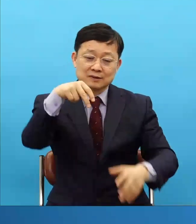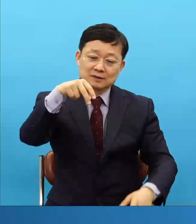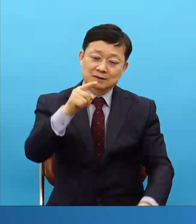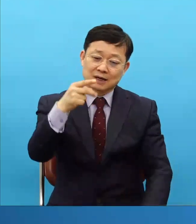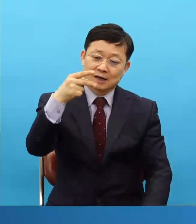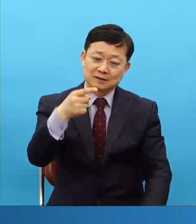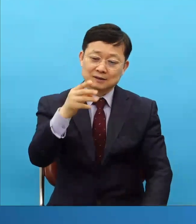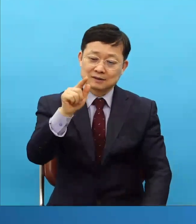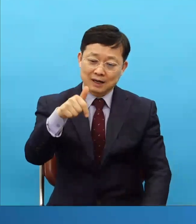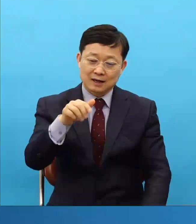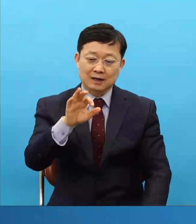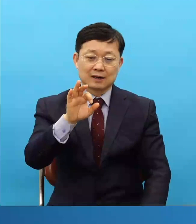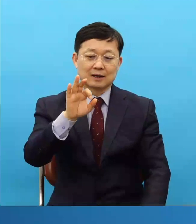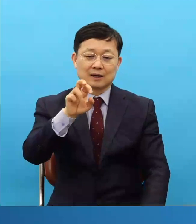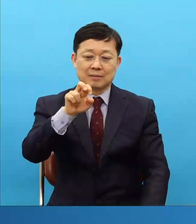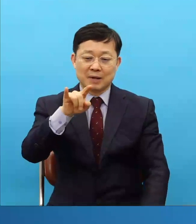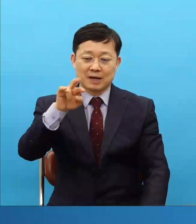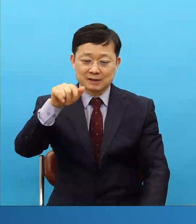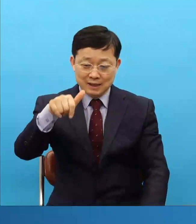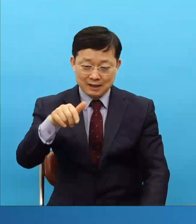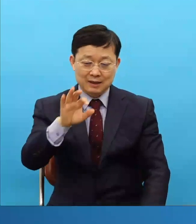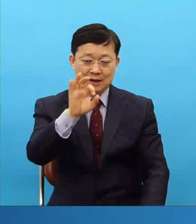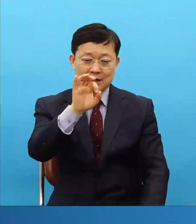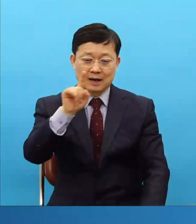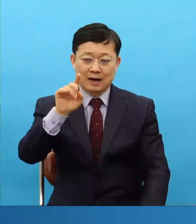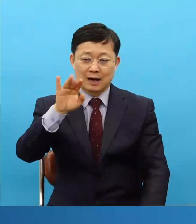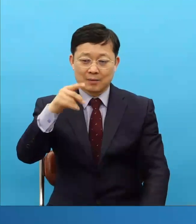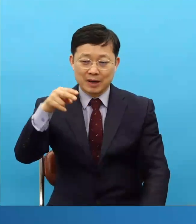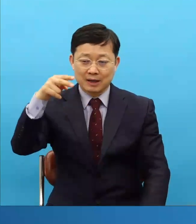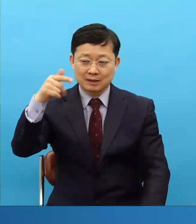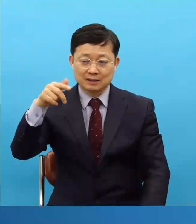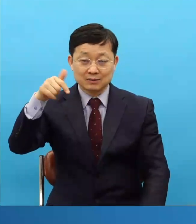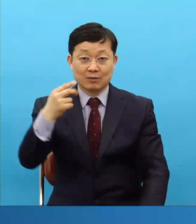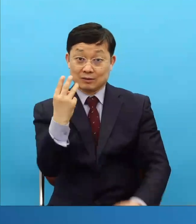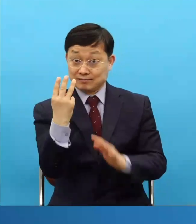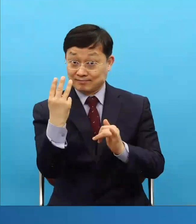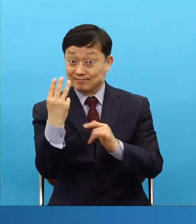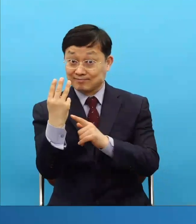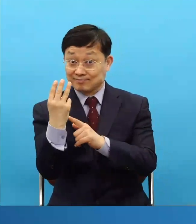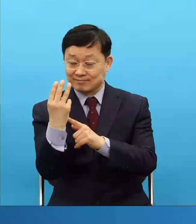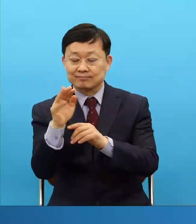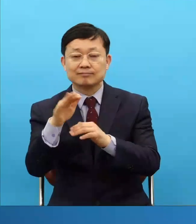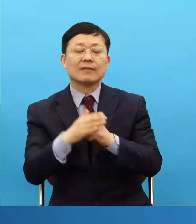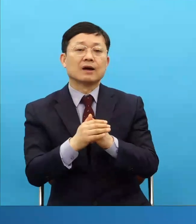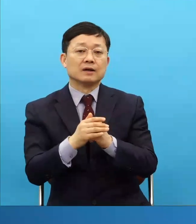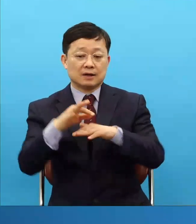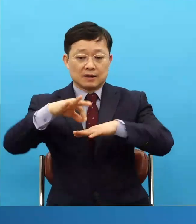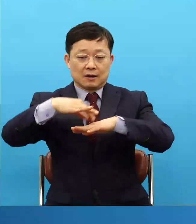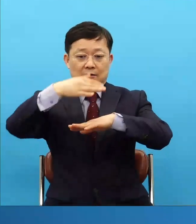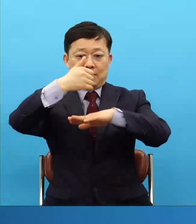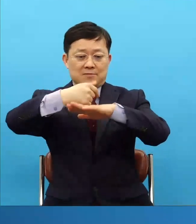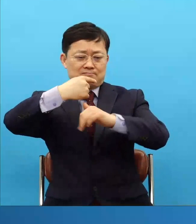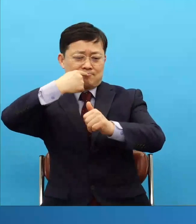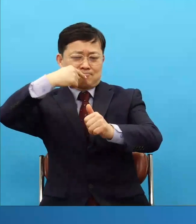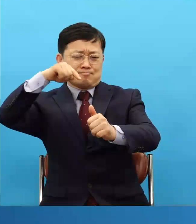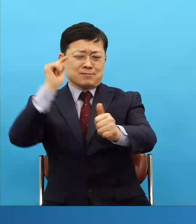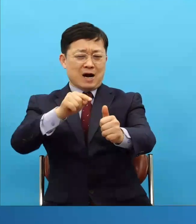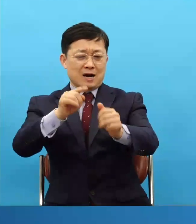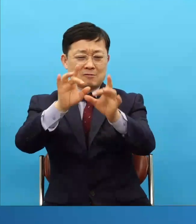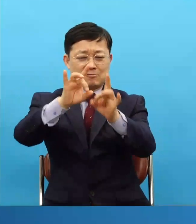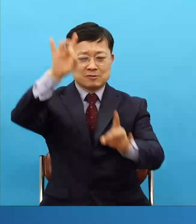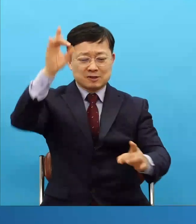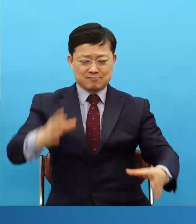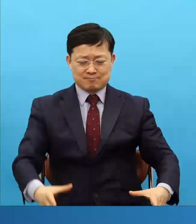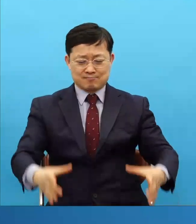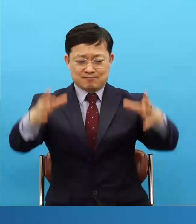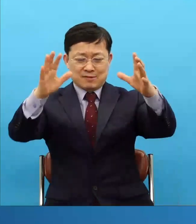held to God's covenant, people like Shadrach, Meshach, and Abednego. 여러분 정치적으로 왕이 모아놓고 이 절을 하라는데 쉬운 일 아니죠. That